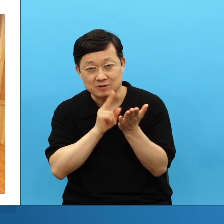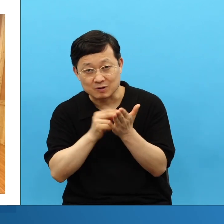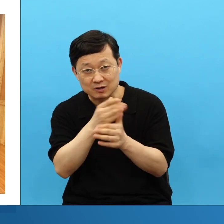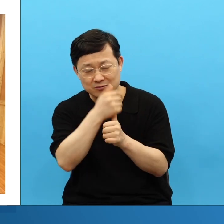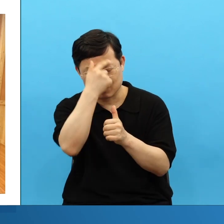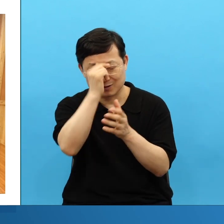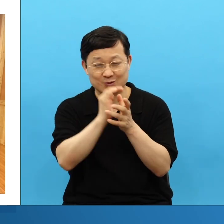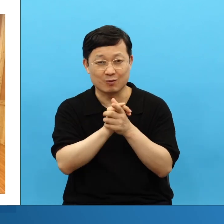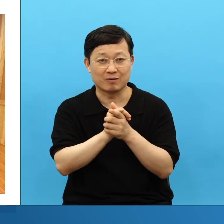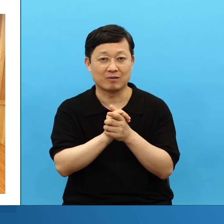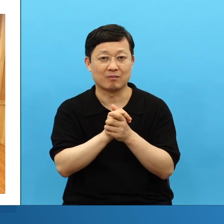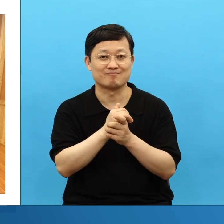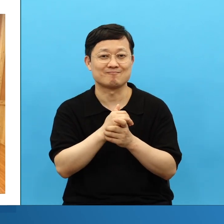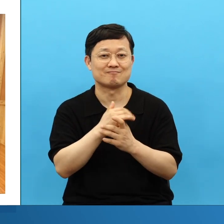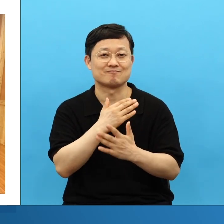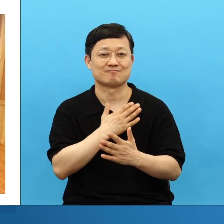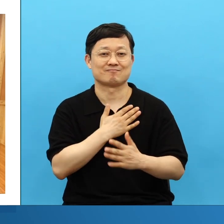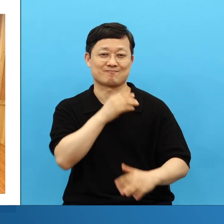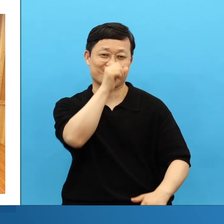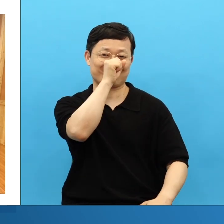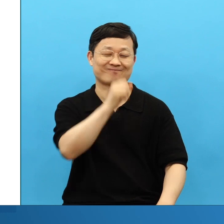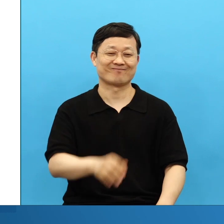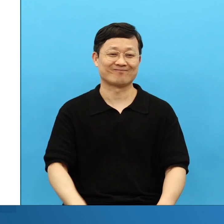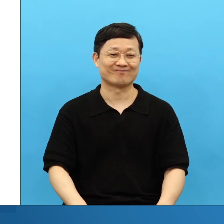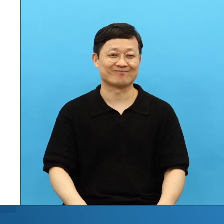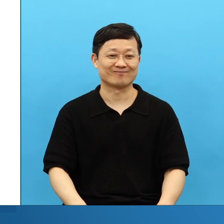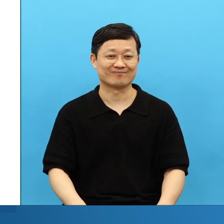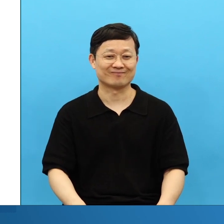주시는 든든한 분입니다. 다음.